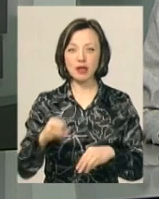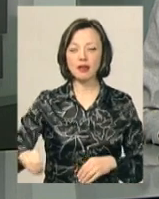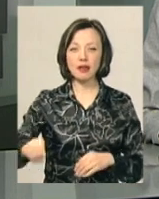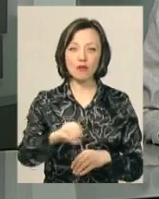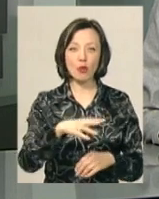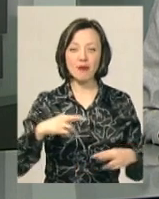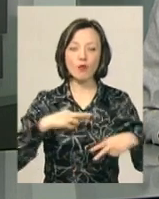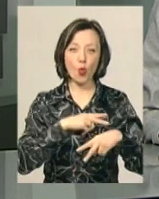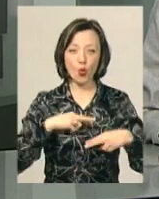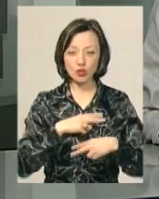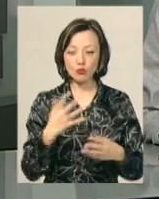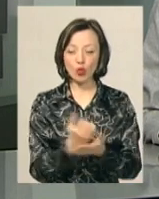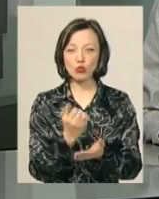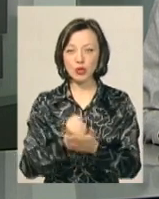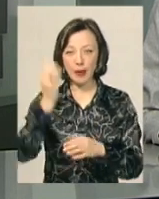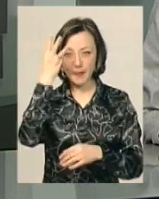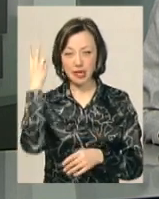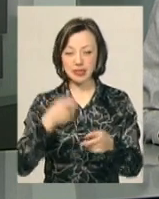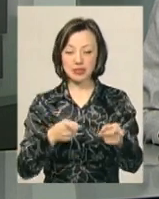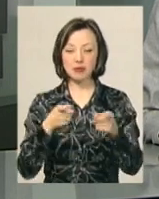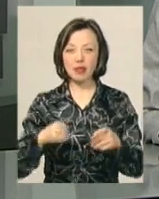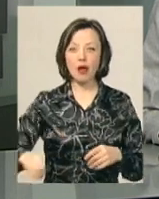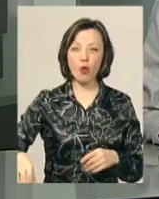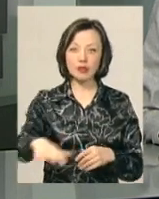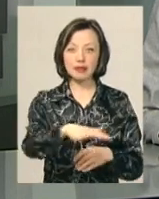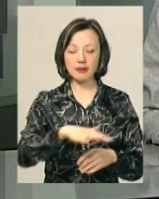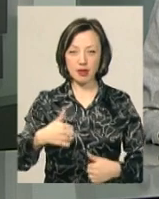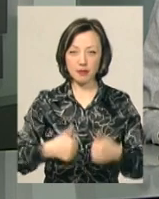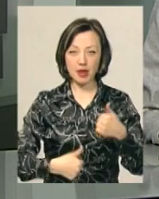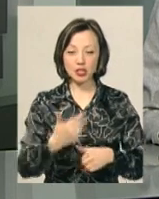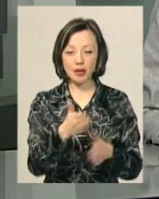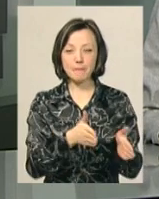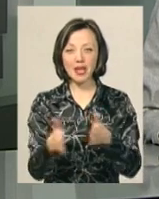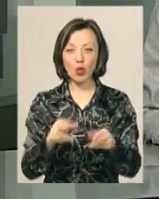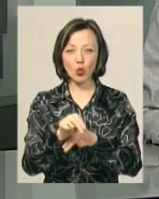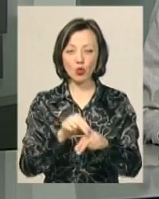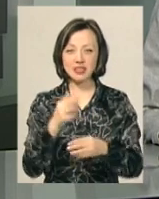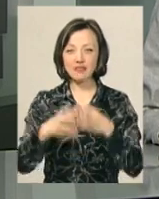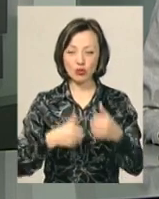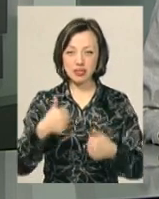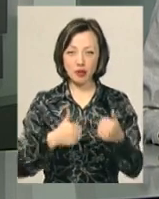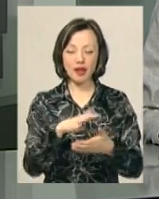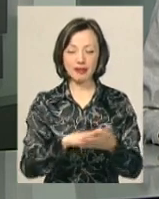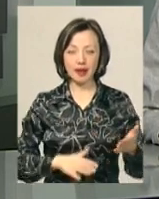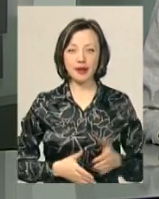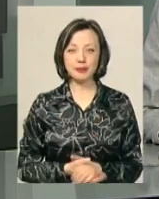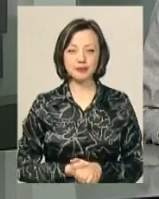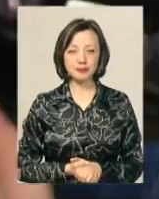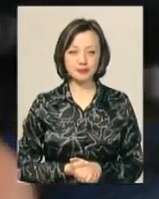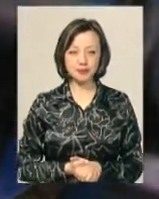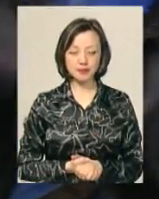в Угорщині. Про здобутки хмельницьких стрілків на континентальній першості та їх підготовку до світових змагань – далі у сюжеті.